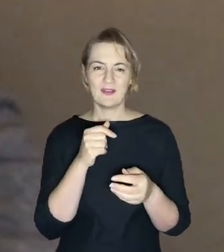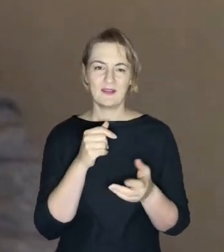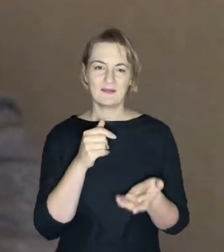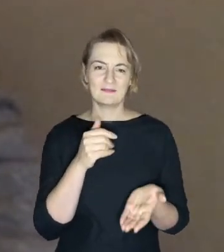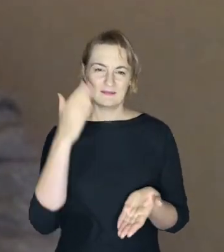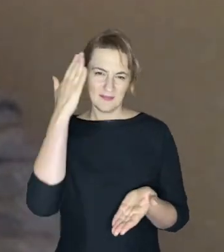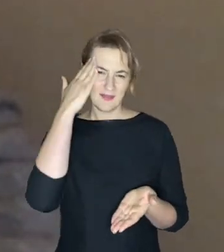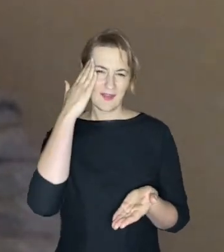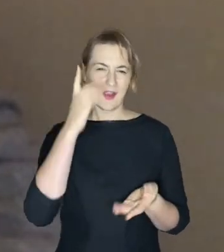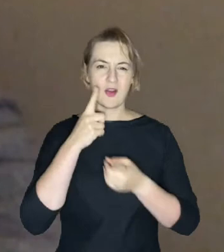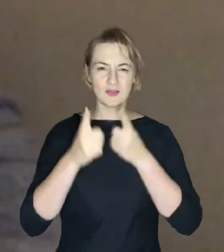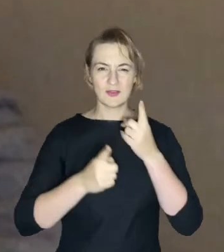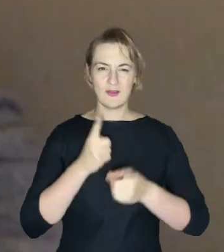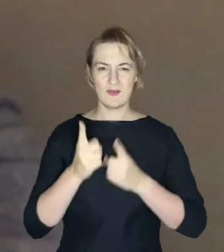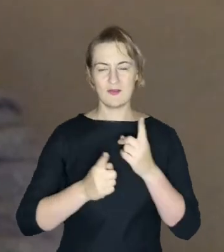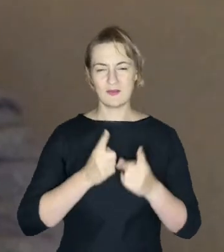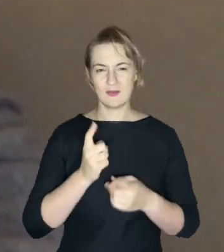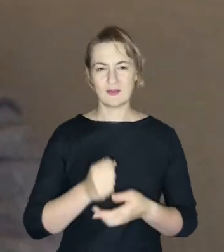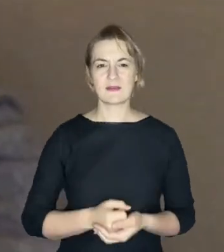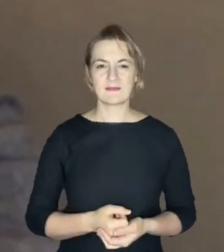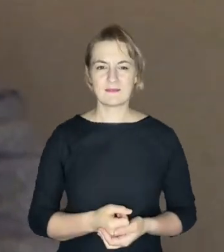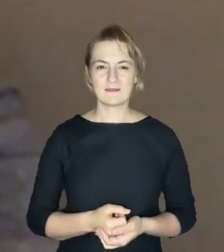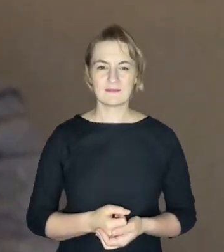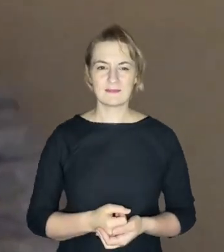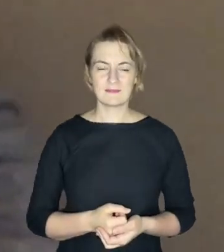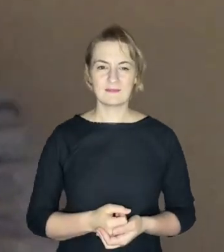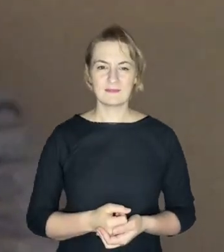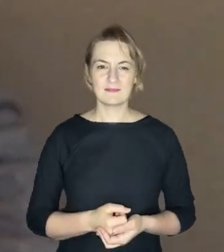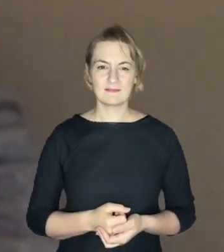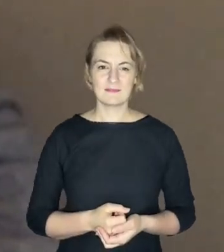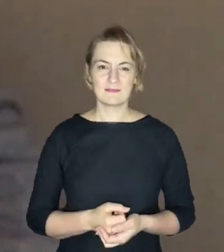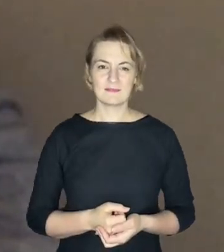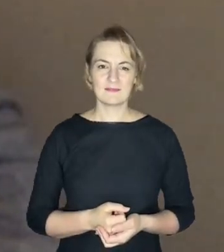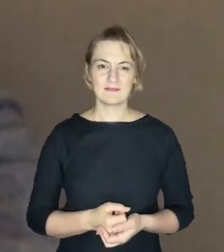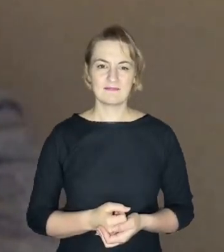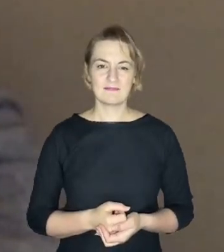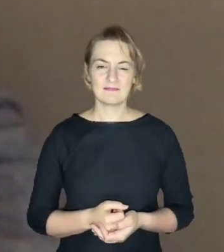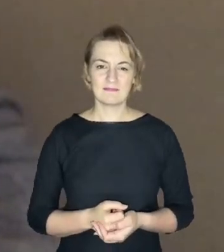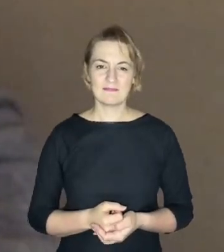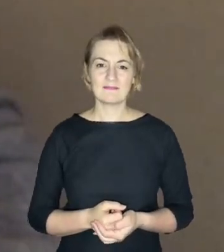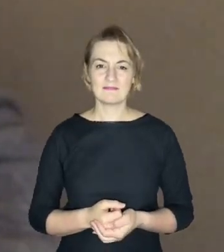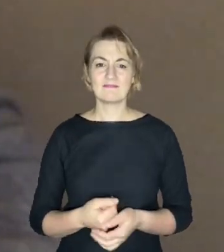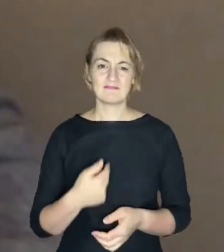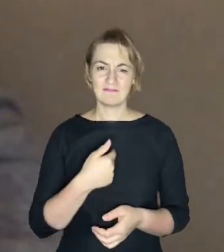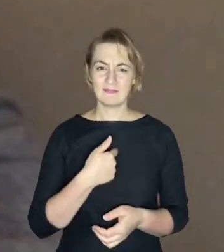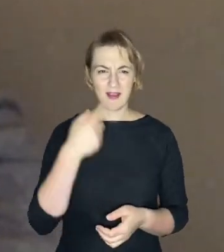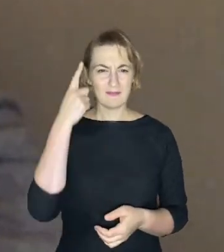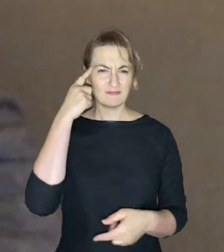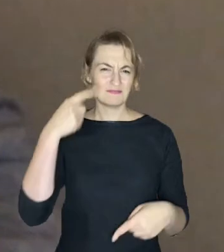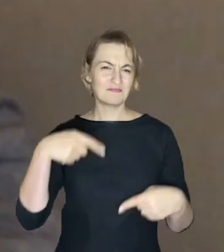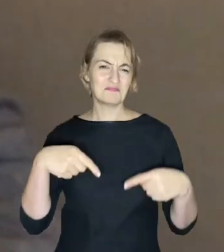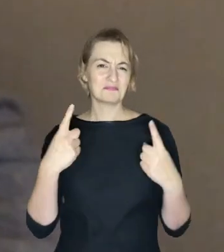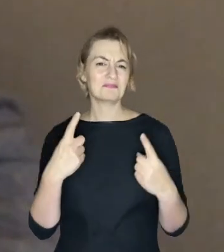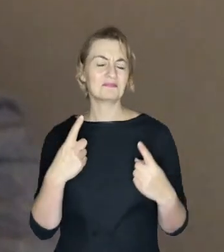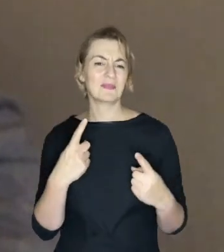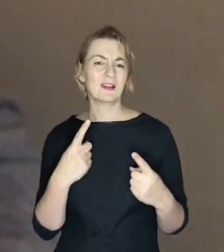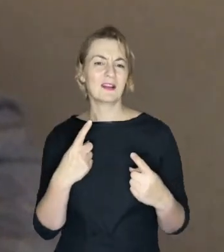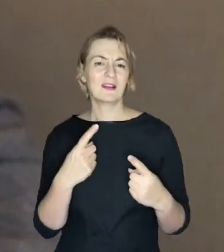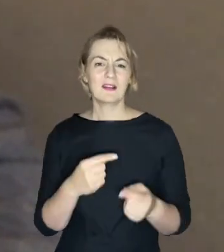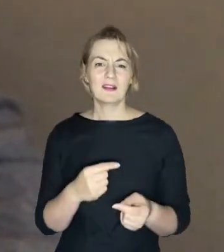no, że jestem przekonany, absolutnie przekonany o tym, że